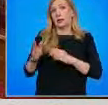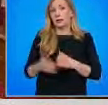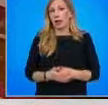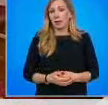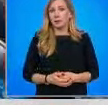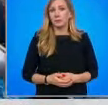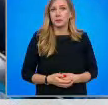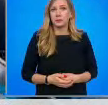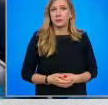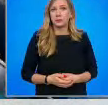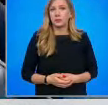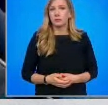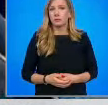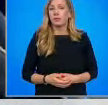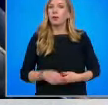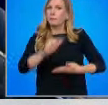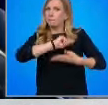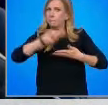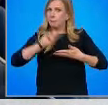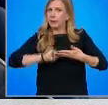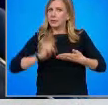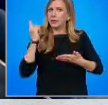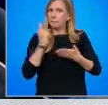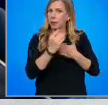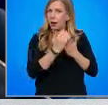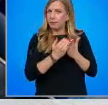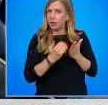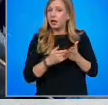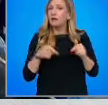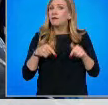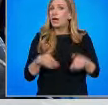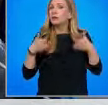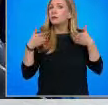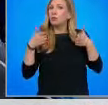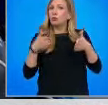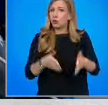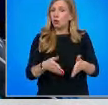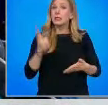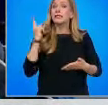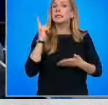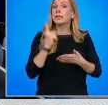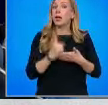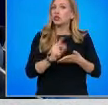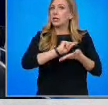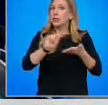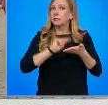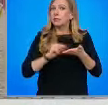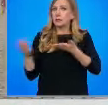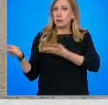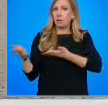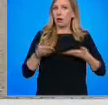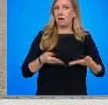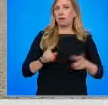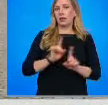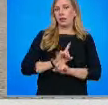на мнозинството. Писани правила в тази посока, задължителен списък за поканване